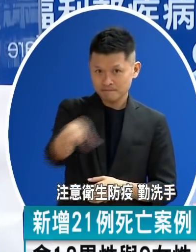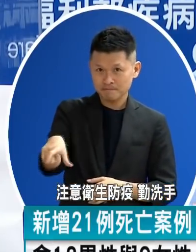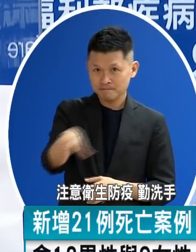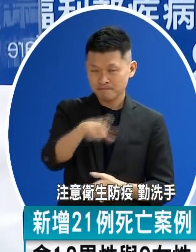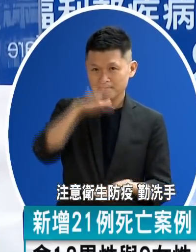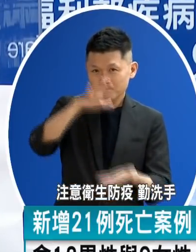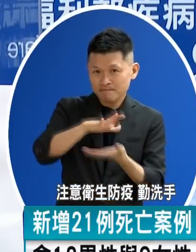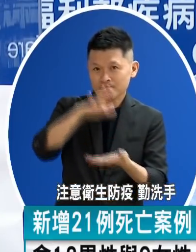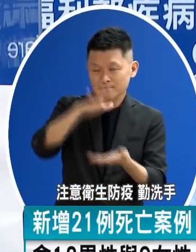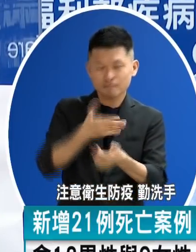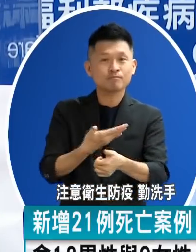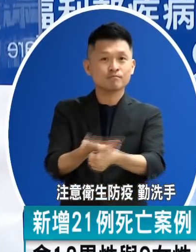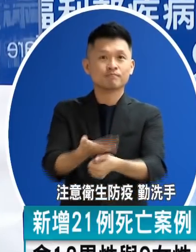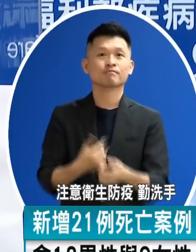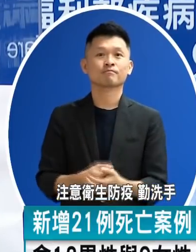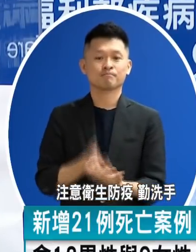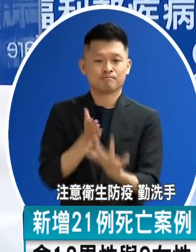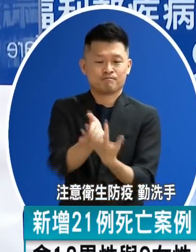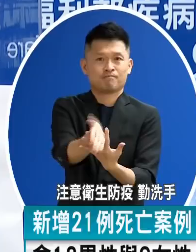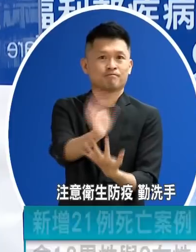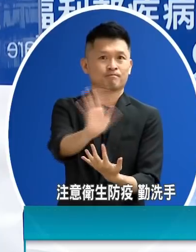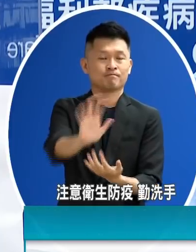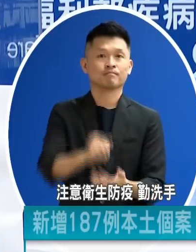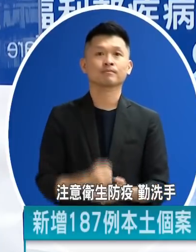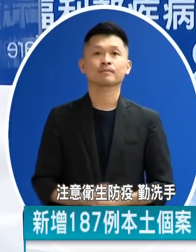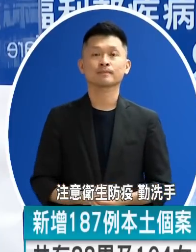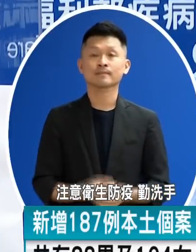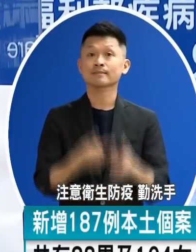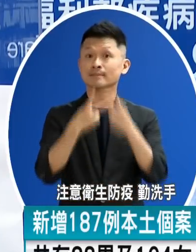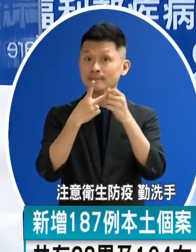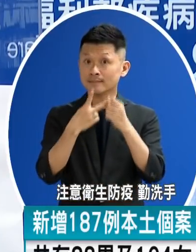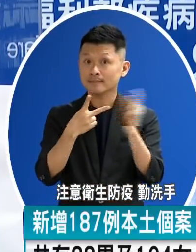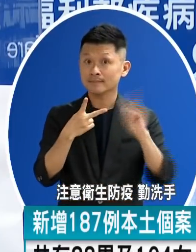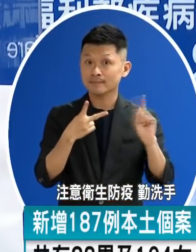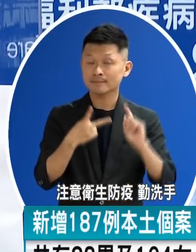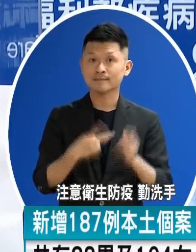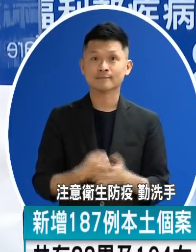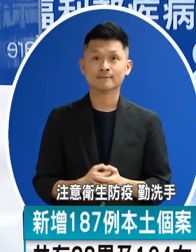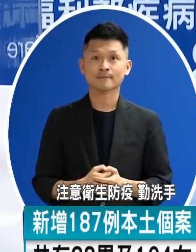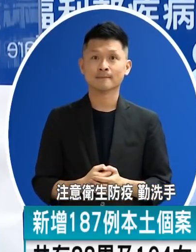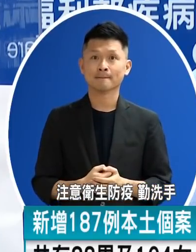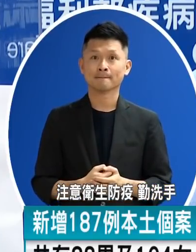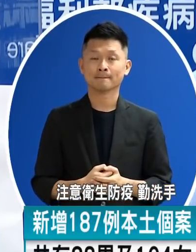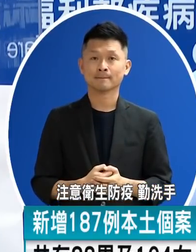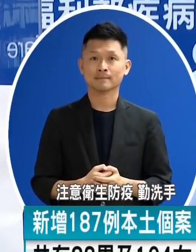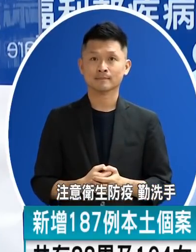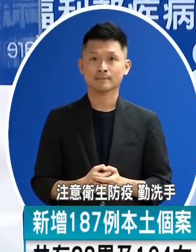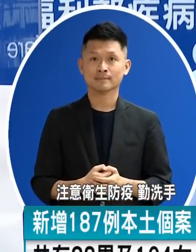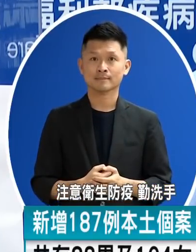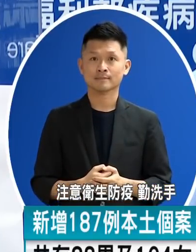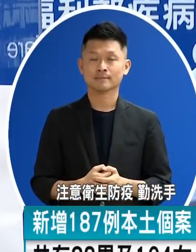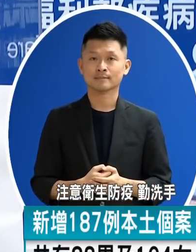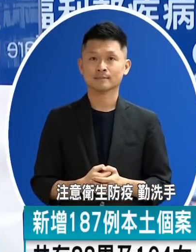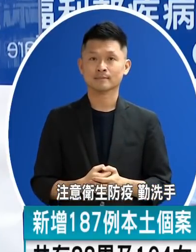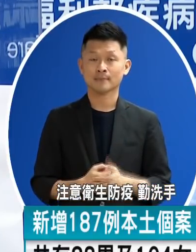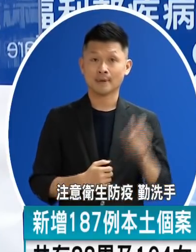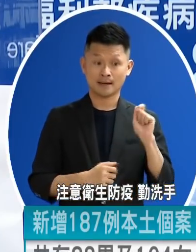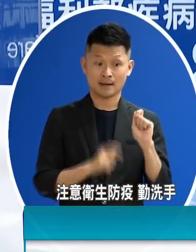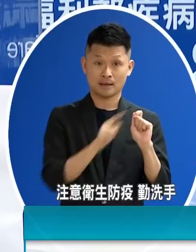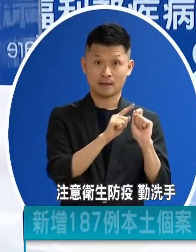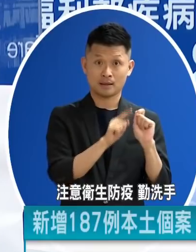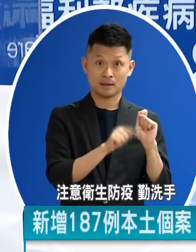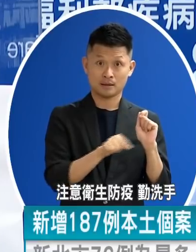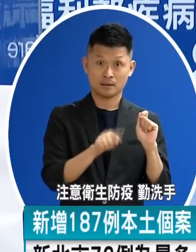间去做相关的一个谈判。然后第二个，事实上在里面